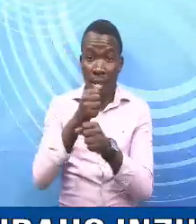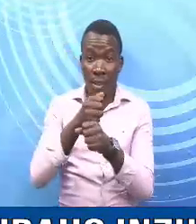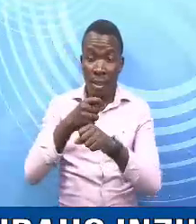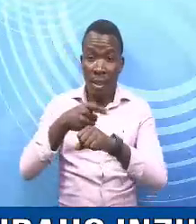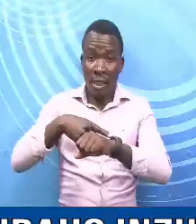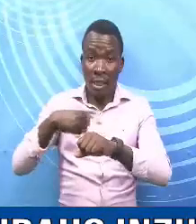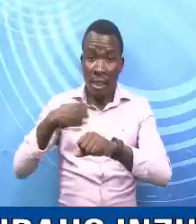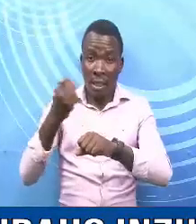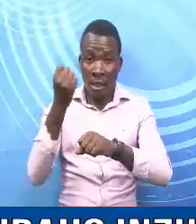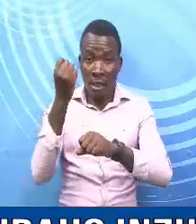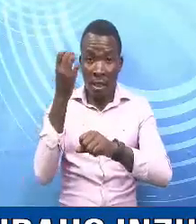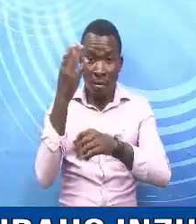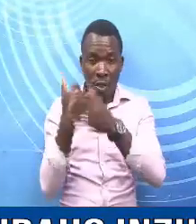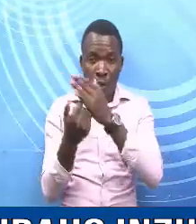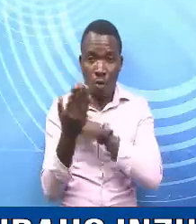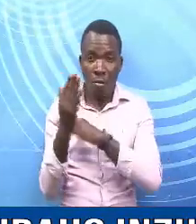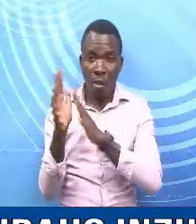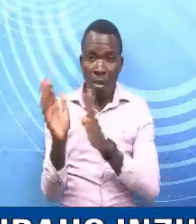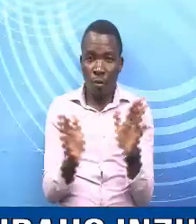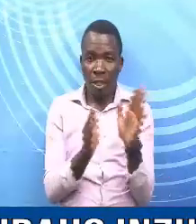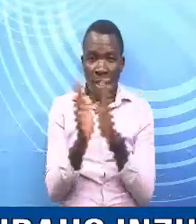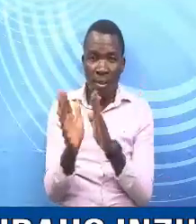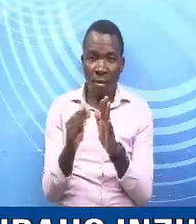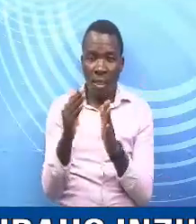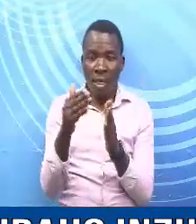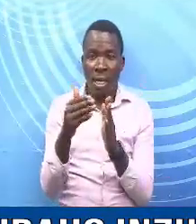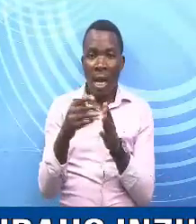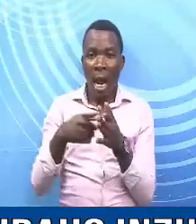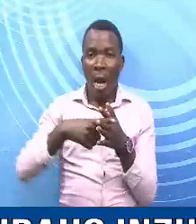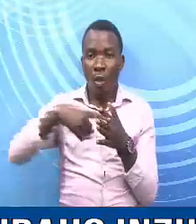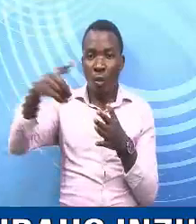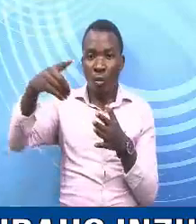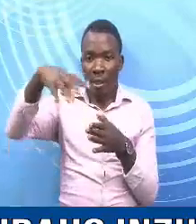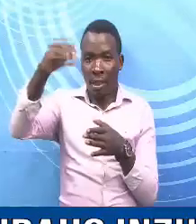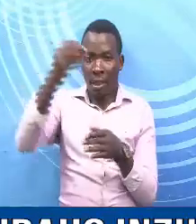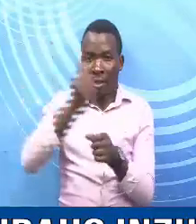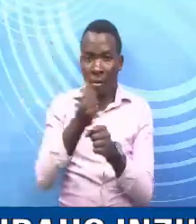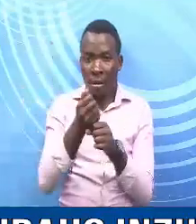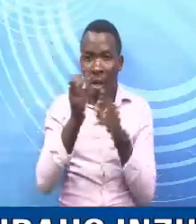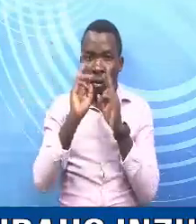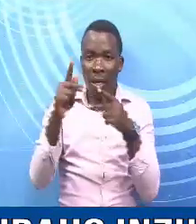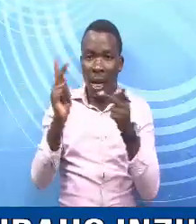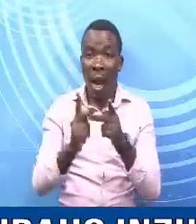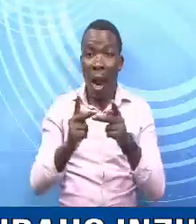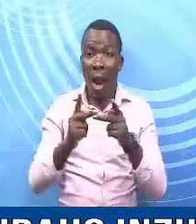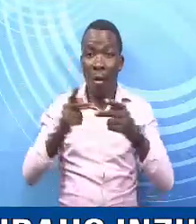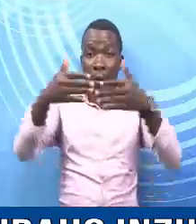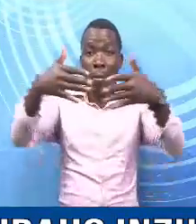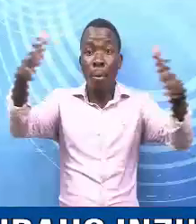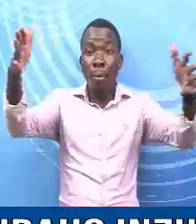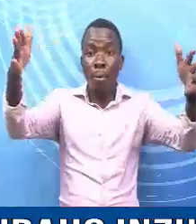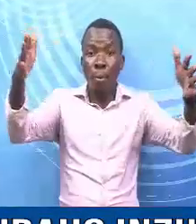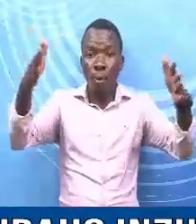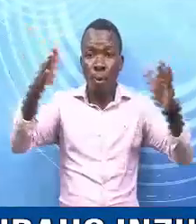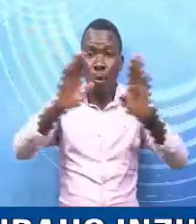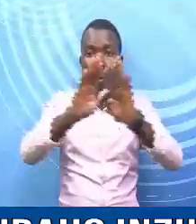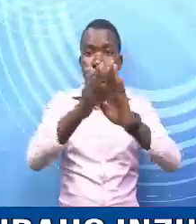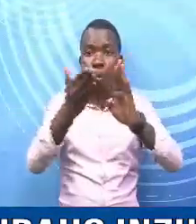nibwo yari ari kwitegura asohotse agiye ku kazi asanga ahantu hararangaye urugi